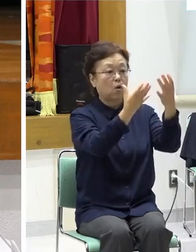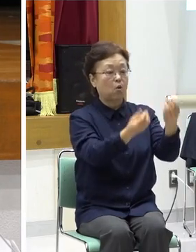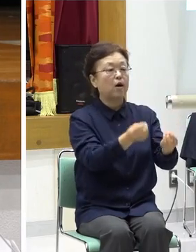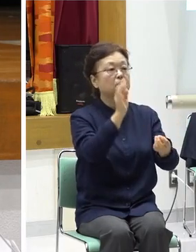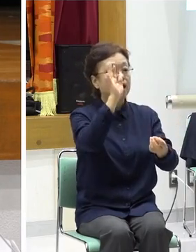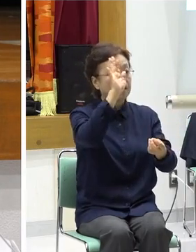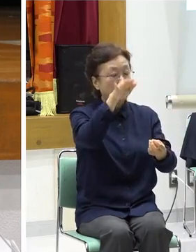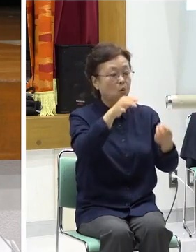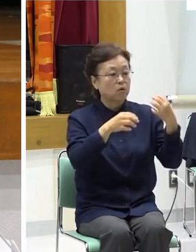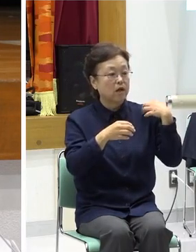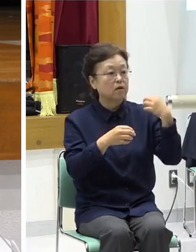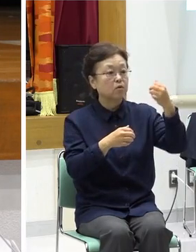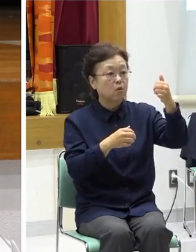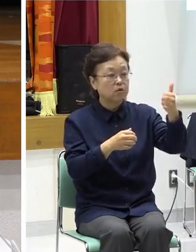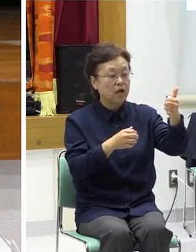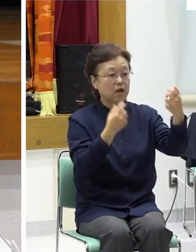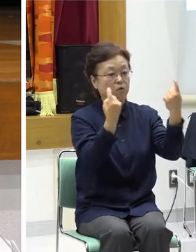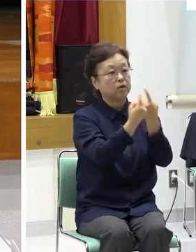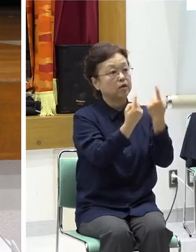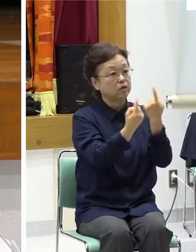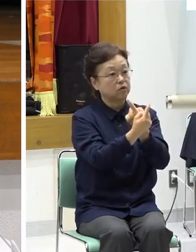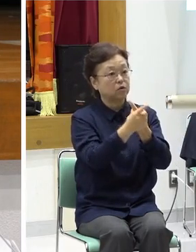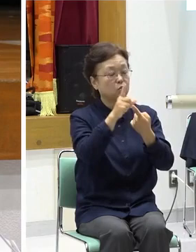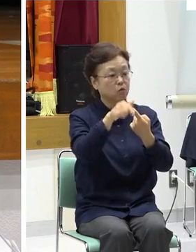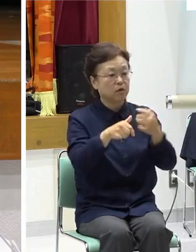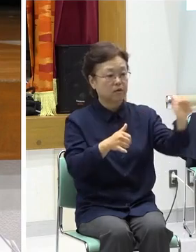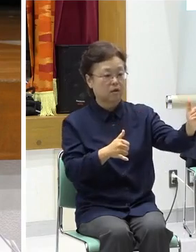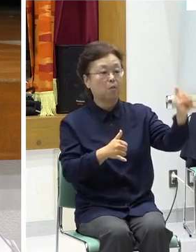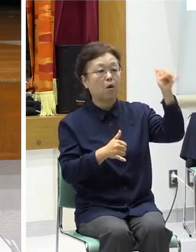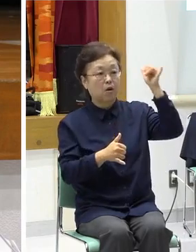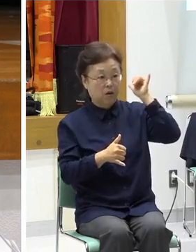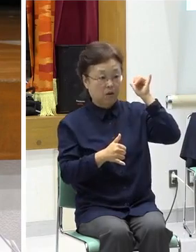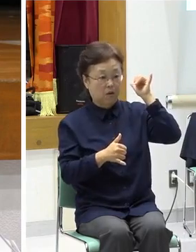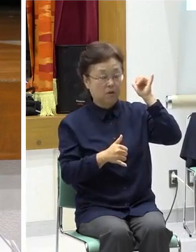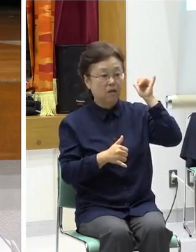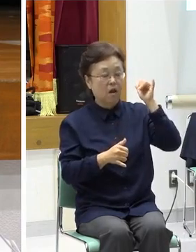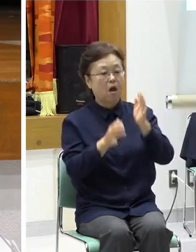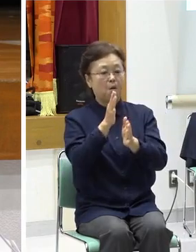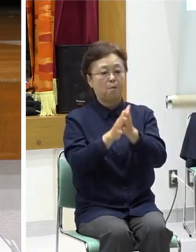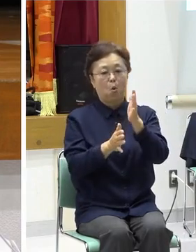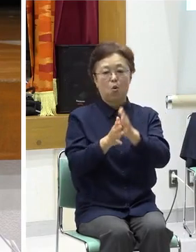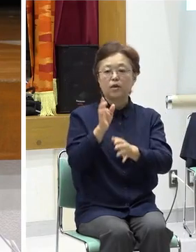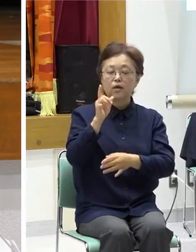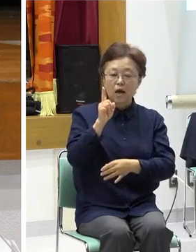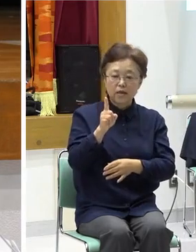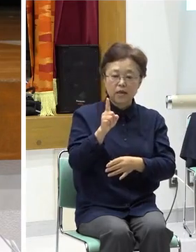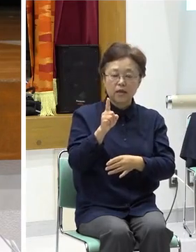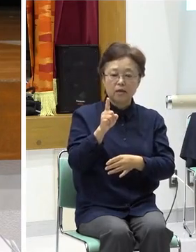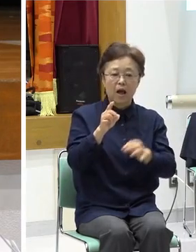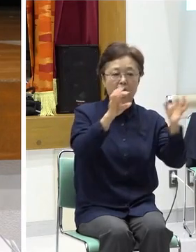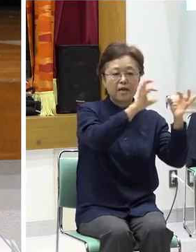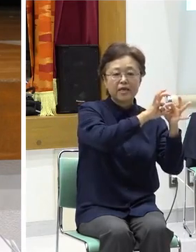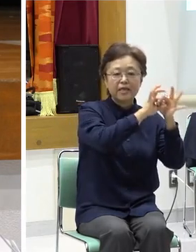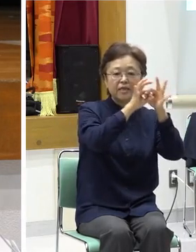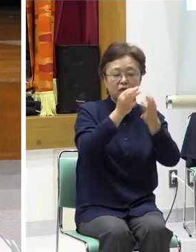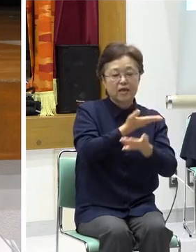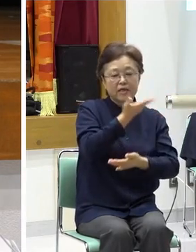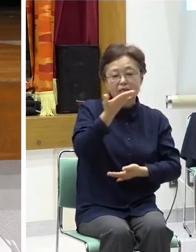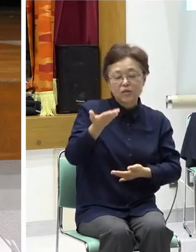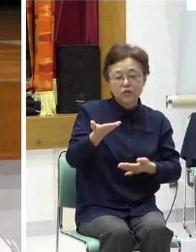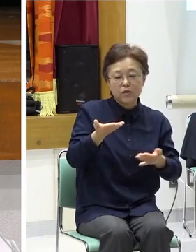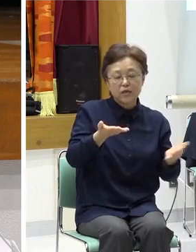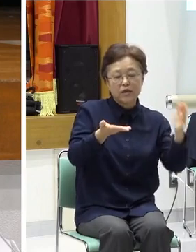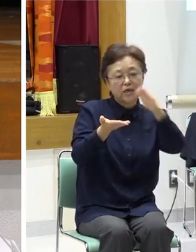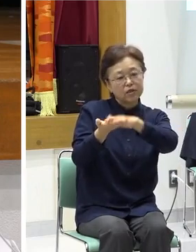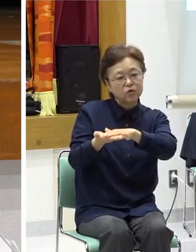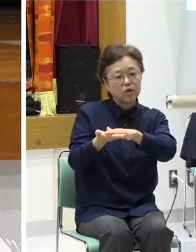になった時に電話をいただきまして、もう一度引き継ぎも兼ねて、